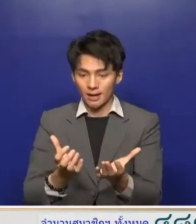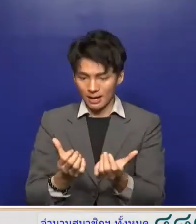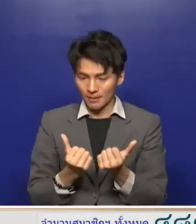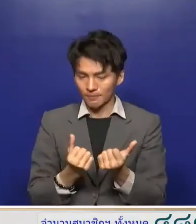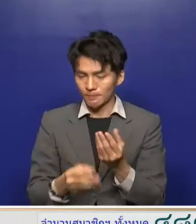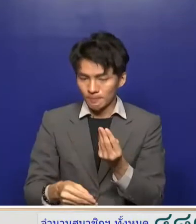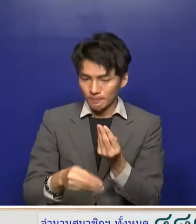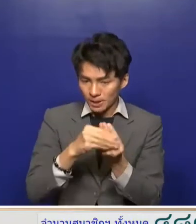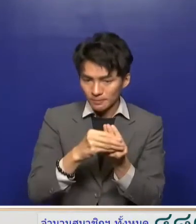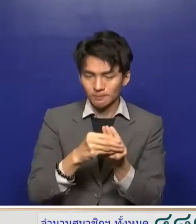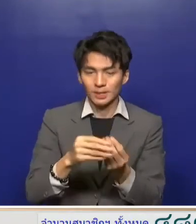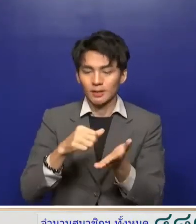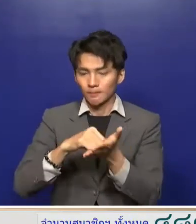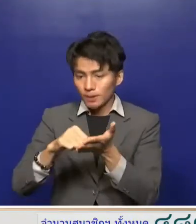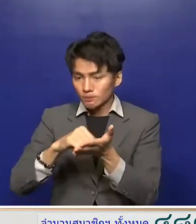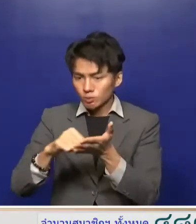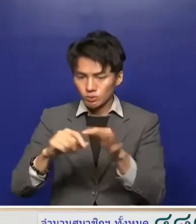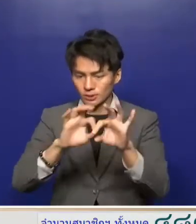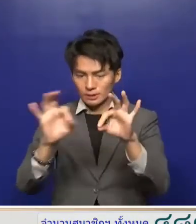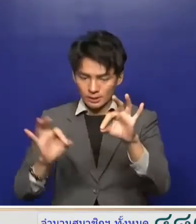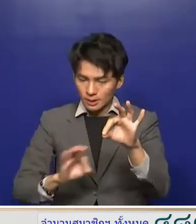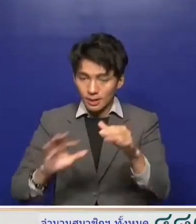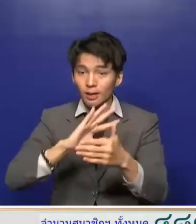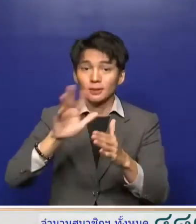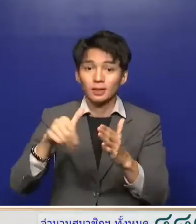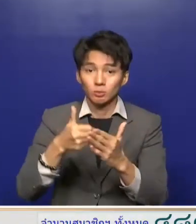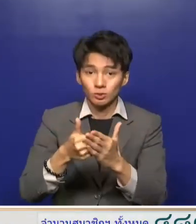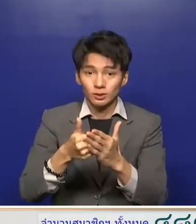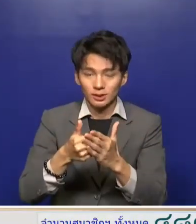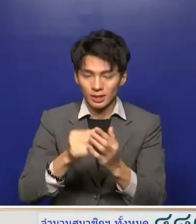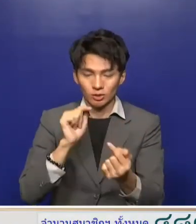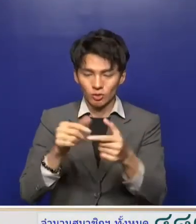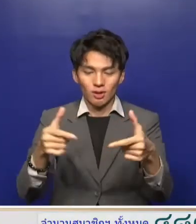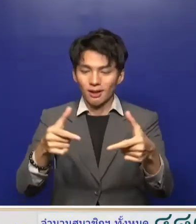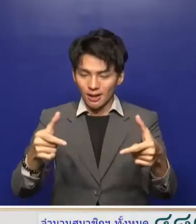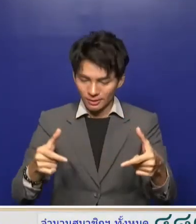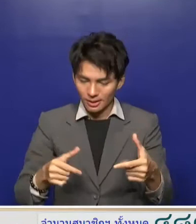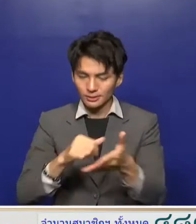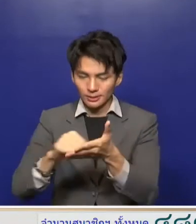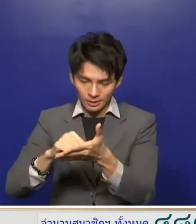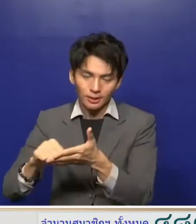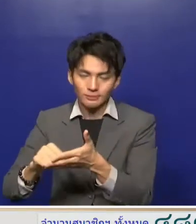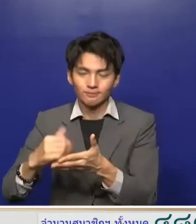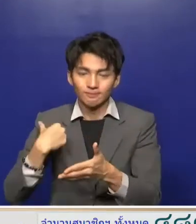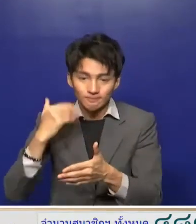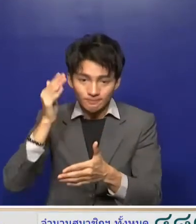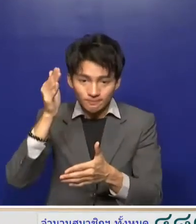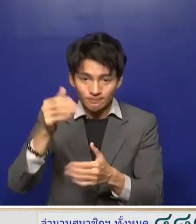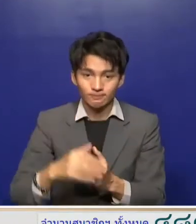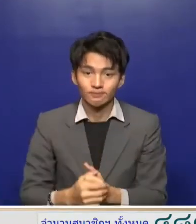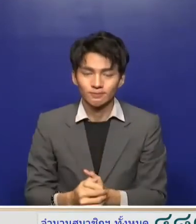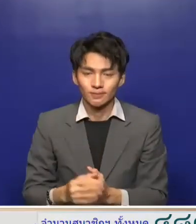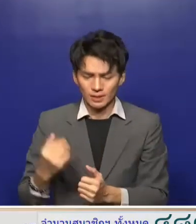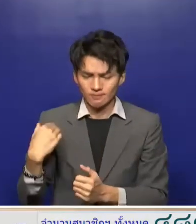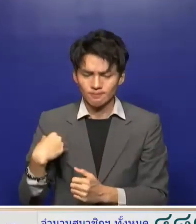รับปรุงนะฮะเนื้อหาในส่วนของตัวรายงานเพิ่มมากขึ้นสำหรับเรื่องบางเรื่องซึ่ง